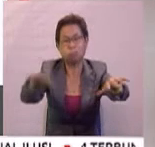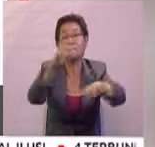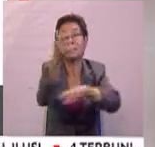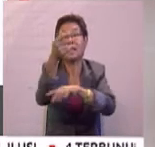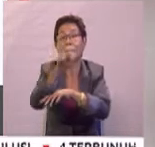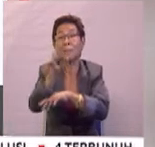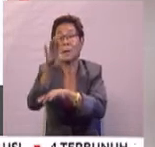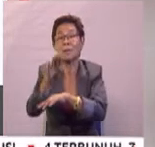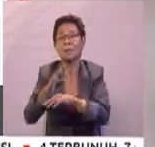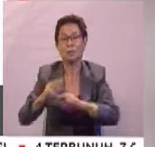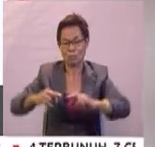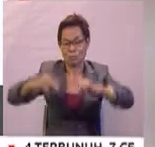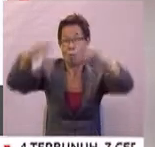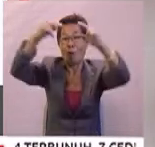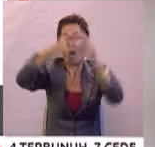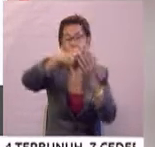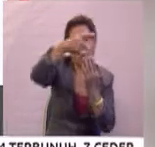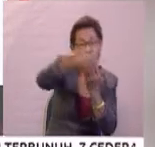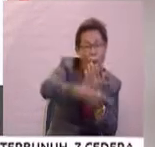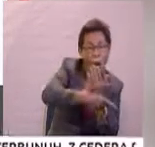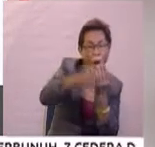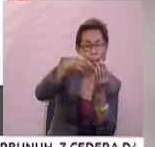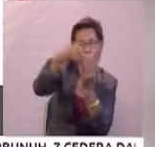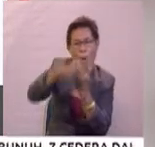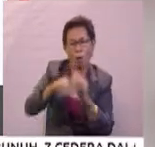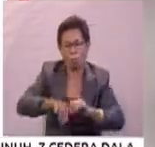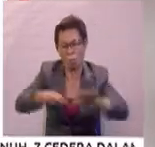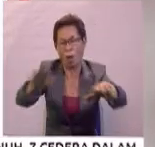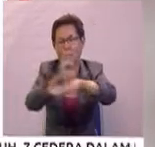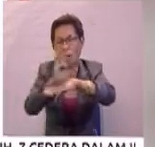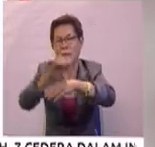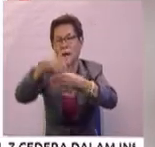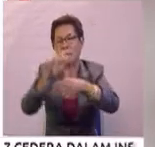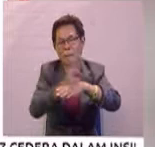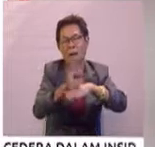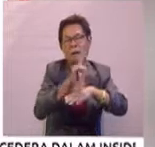turut meningkatkan inisiatif untuk memperluas perniagaan ke dalam bidang